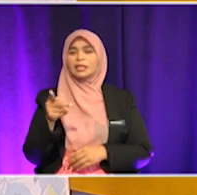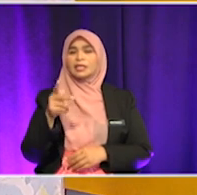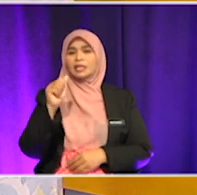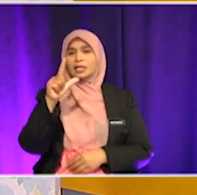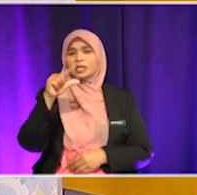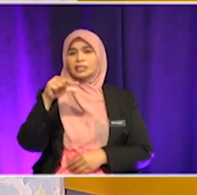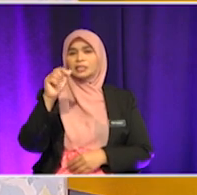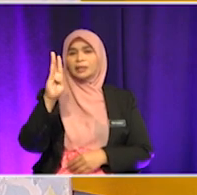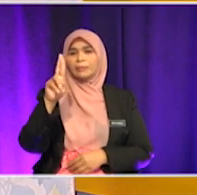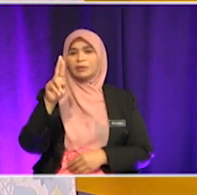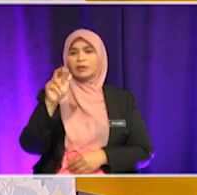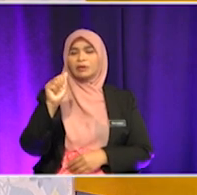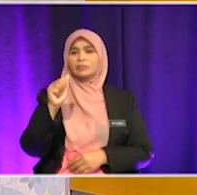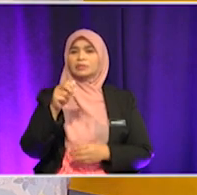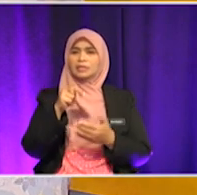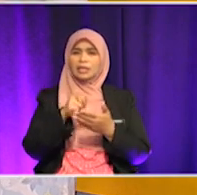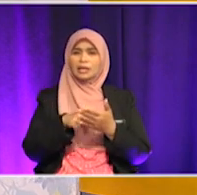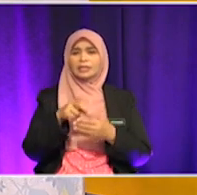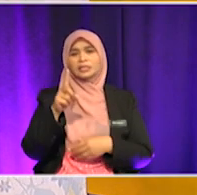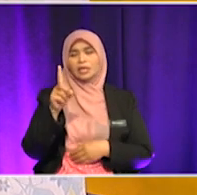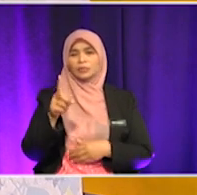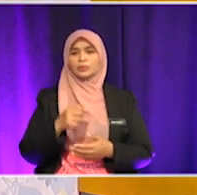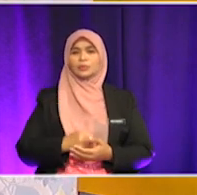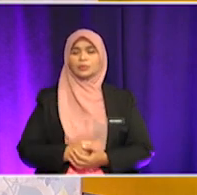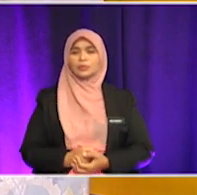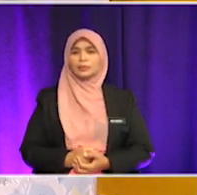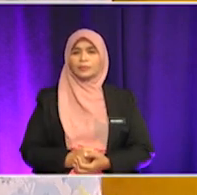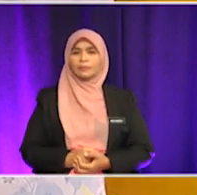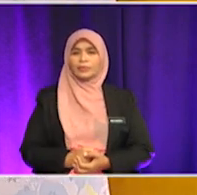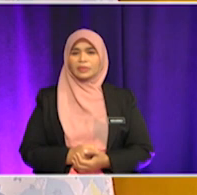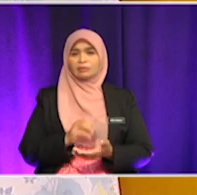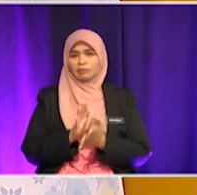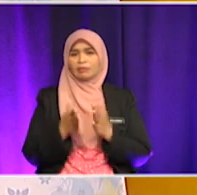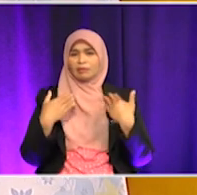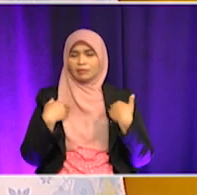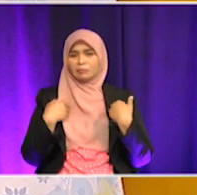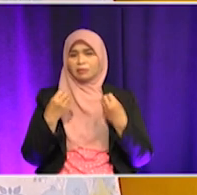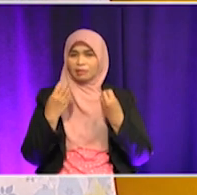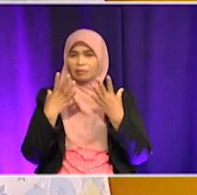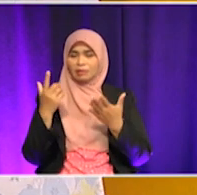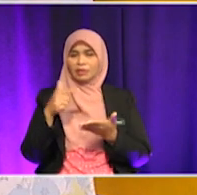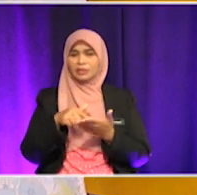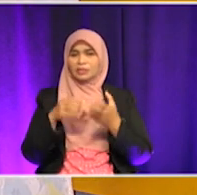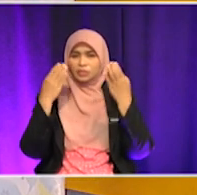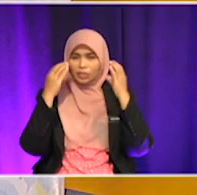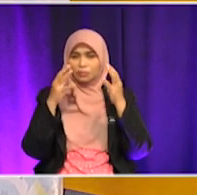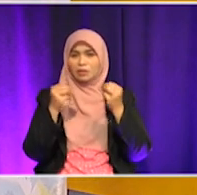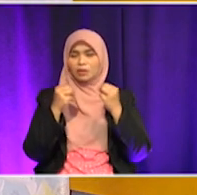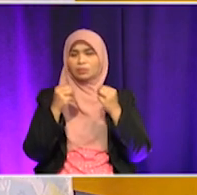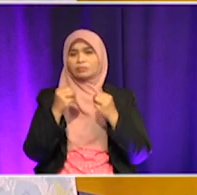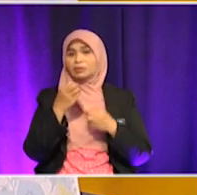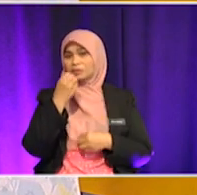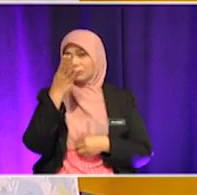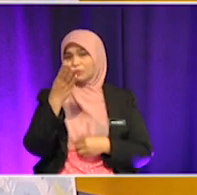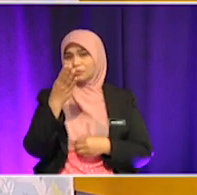nilai dia satu. Okey, kejap lagi ada banyak benda yang cikgu nak terangkan pada Ifan dan juga murid-murid dekat dekat GM dan juga dekat rumah. Okey,